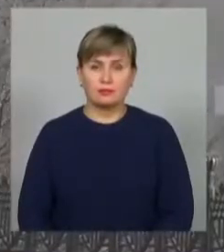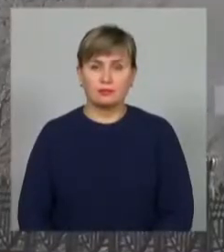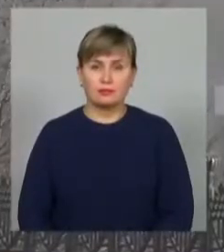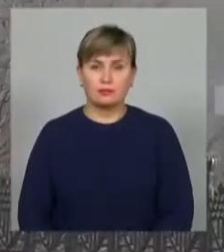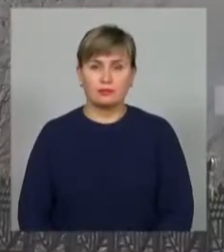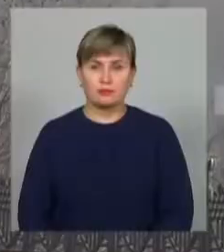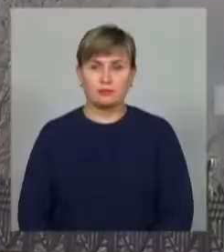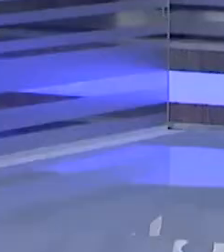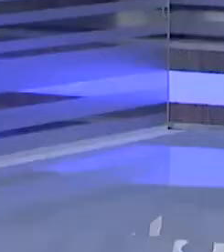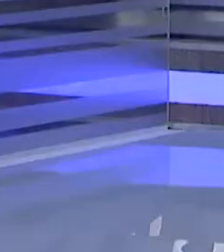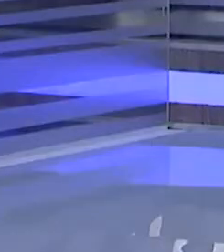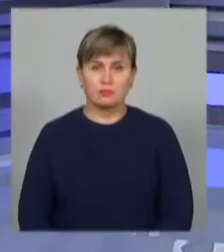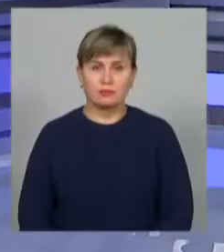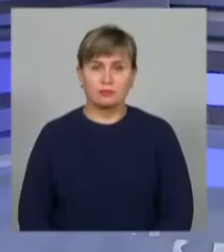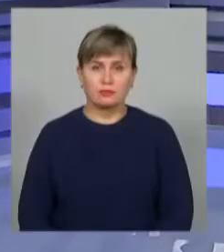телеканал «Алматы».